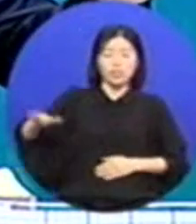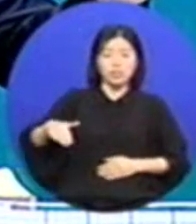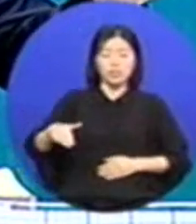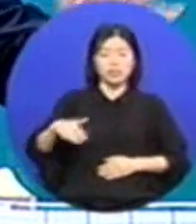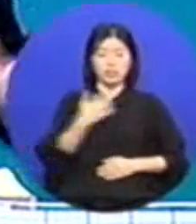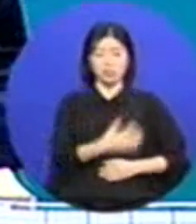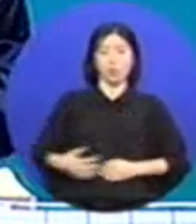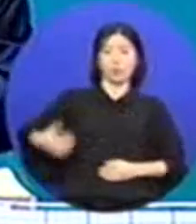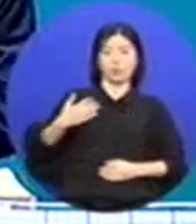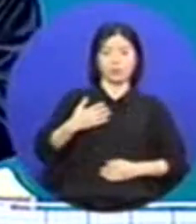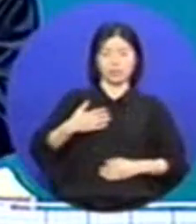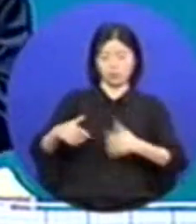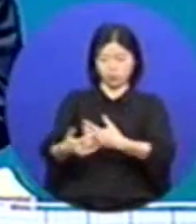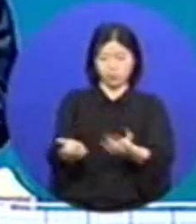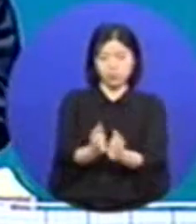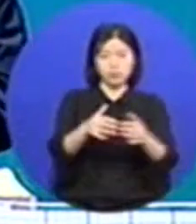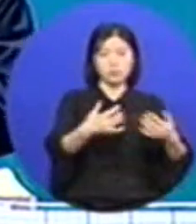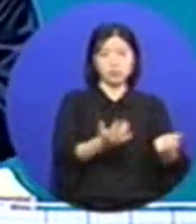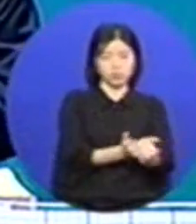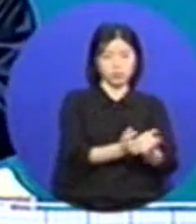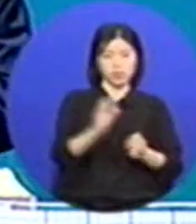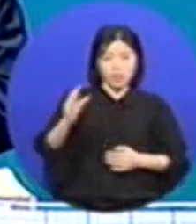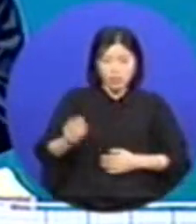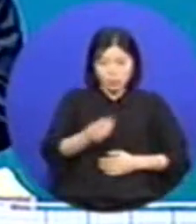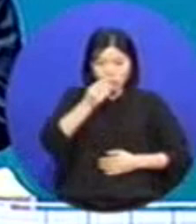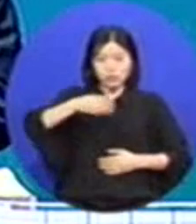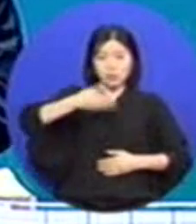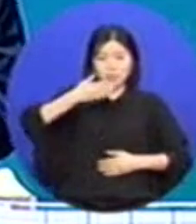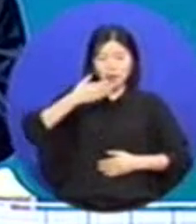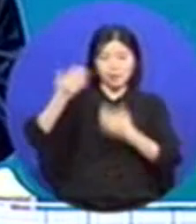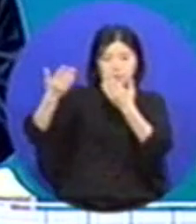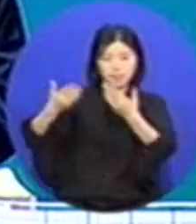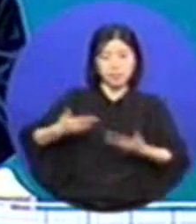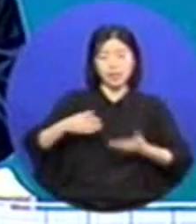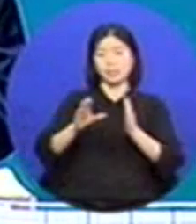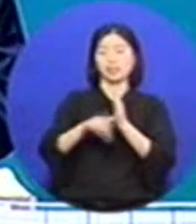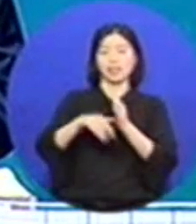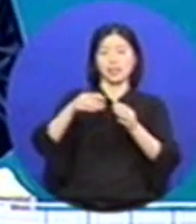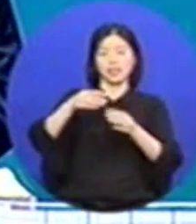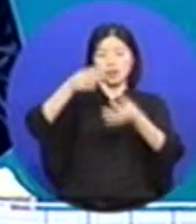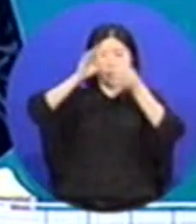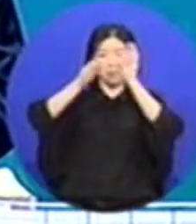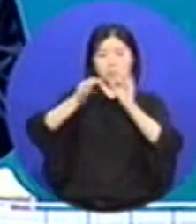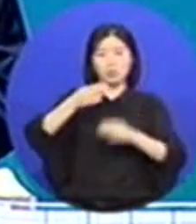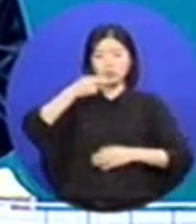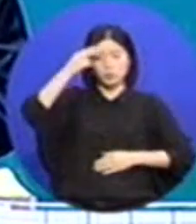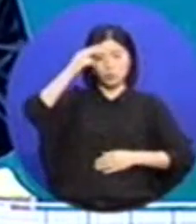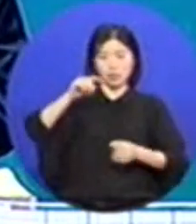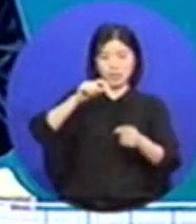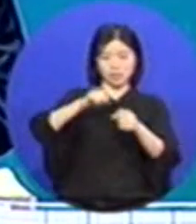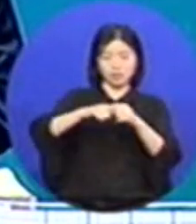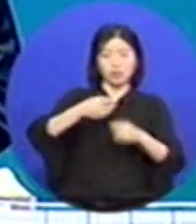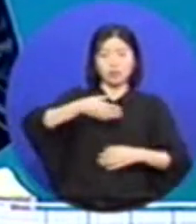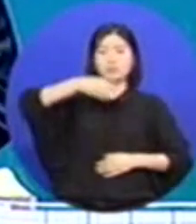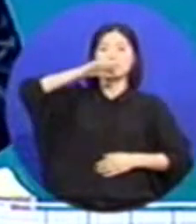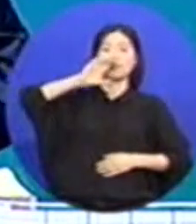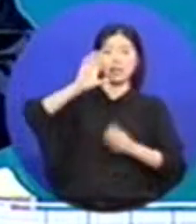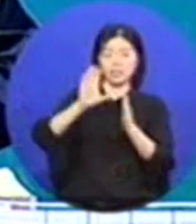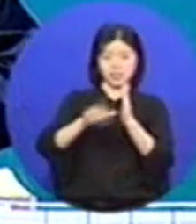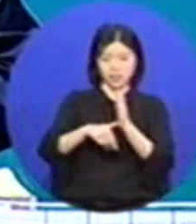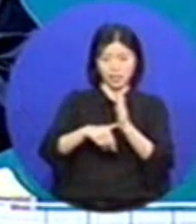뿐이에요 성찬을 받을 때 여러분이 여러분 이 포도주와 떡을 먹고 마시면서